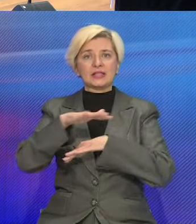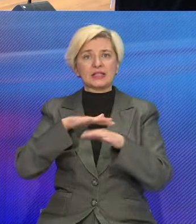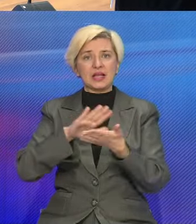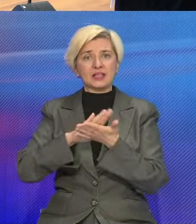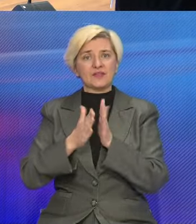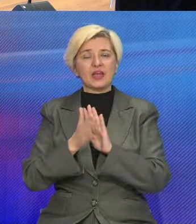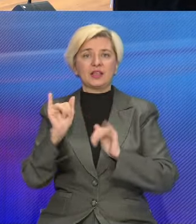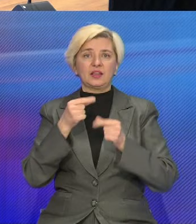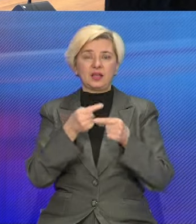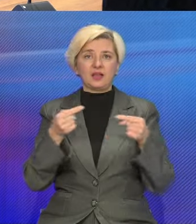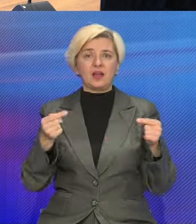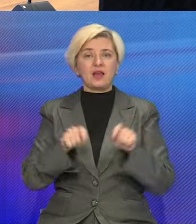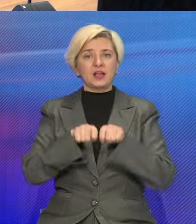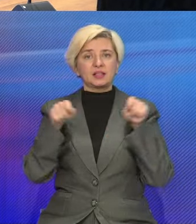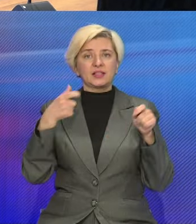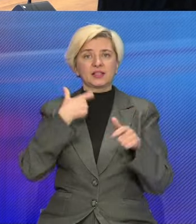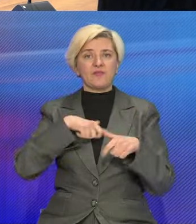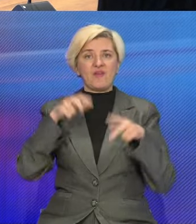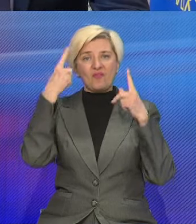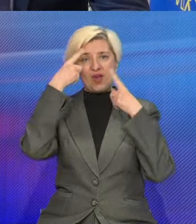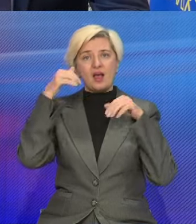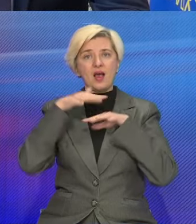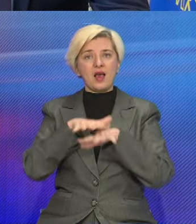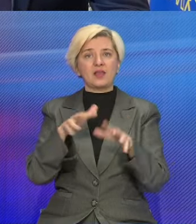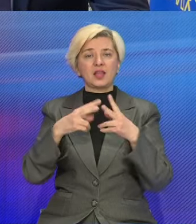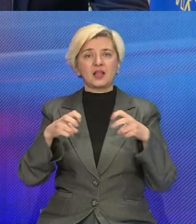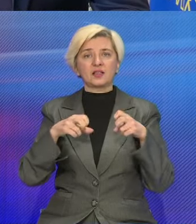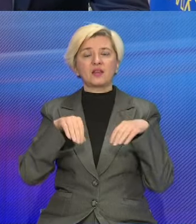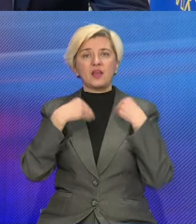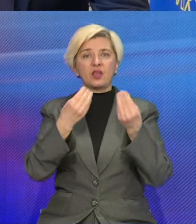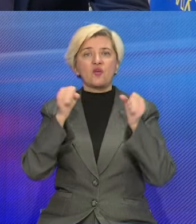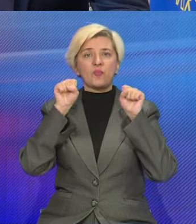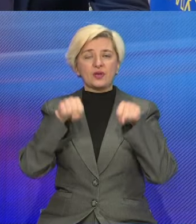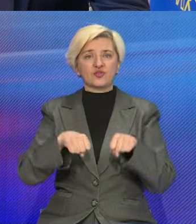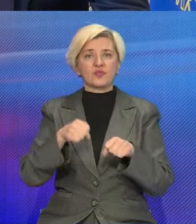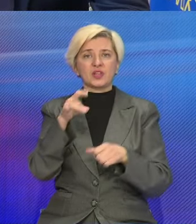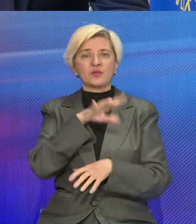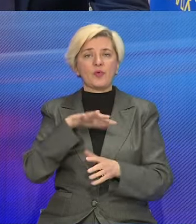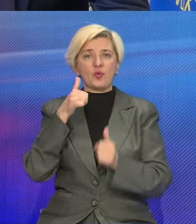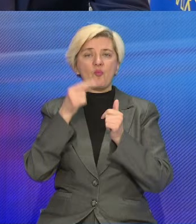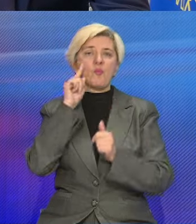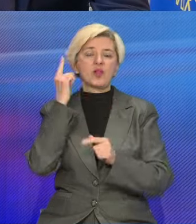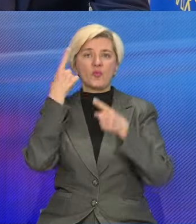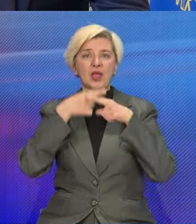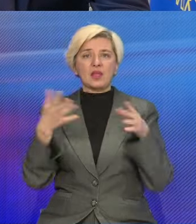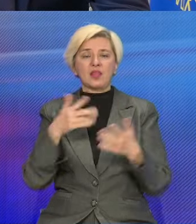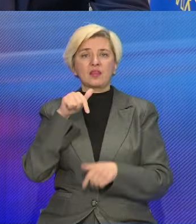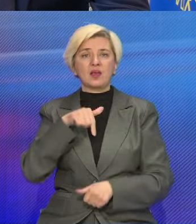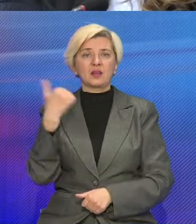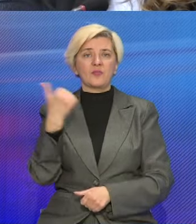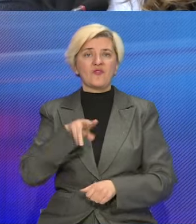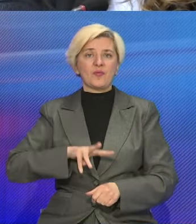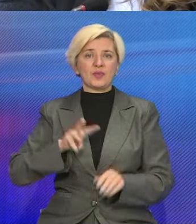Розкриця біоаналітиці дає махчимась республіканський конкурс молодежних проєктів, який на гетемтидні у Мінську запустив